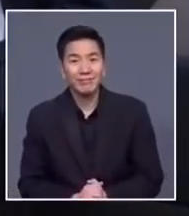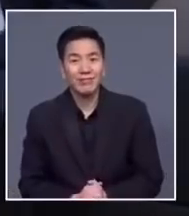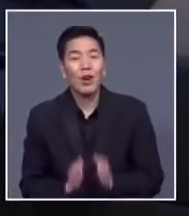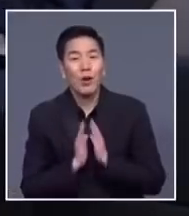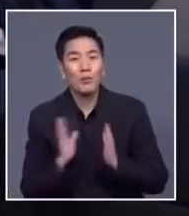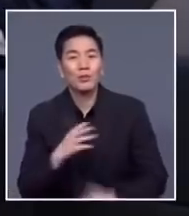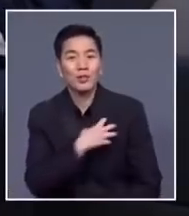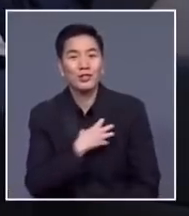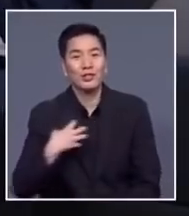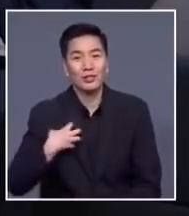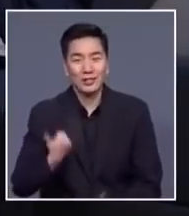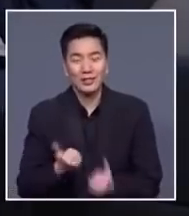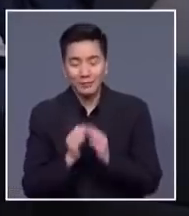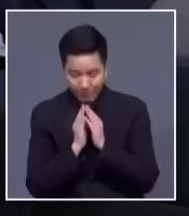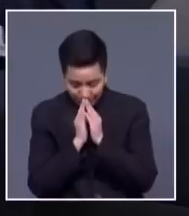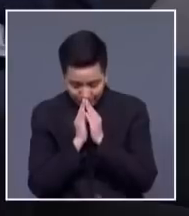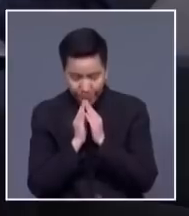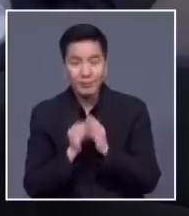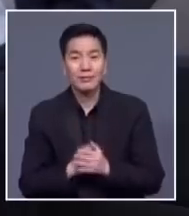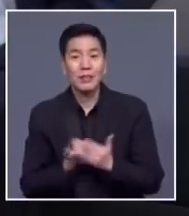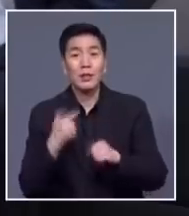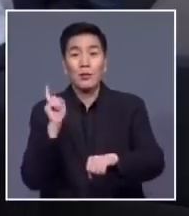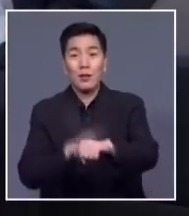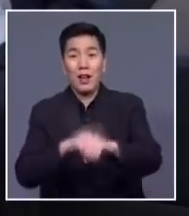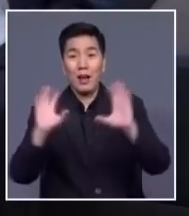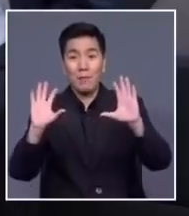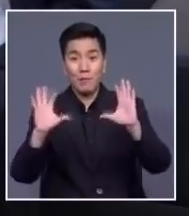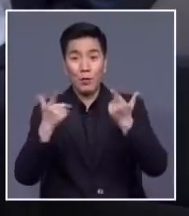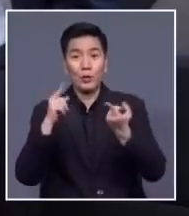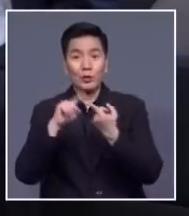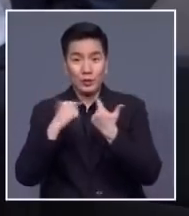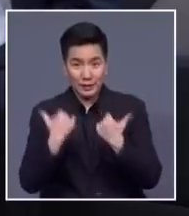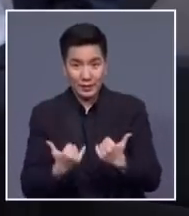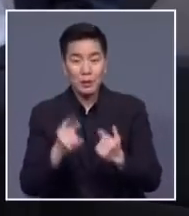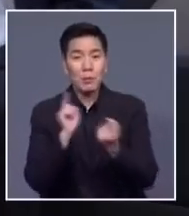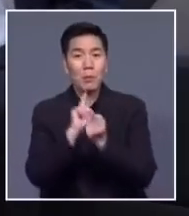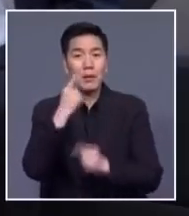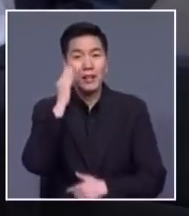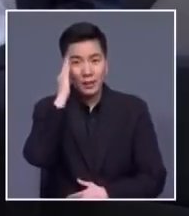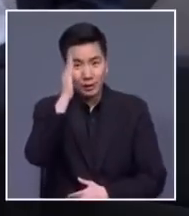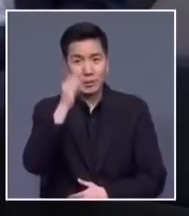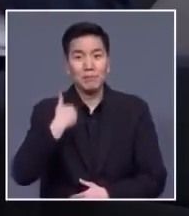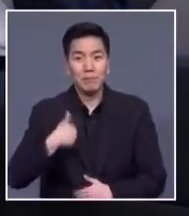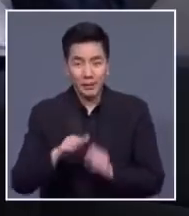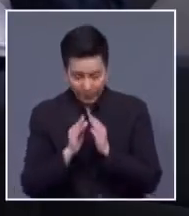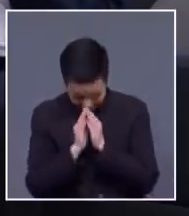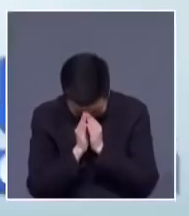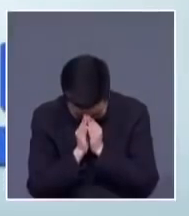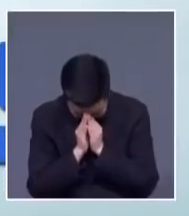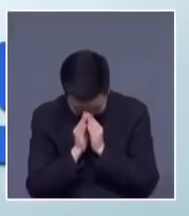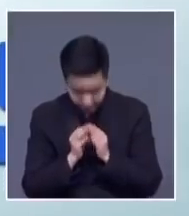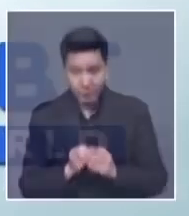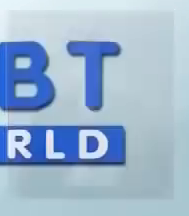ขอบพระคุณท่านทูตเป็นอย่างสูงนะครับ ครับยินดีครับ หมดเวลาของรายการเดินหน้าประเทศไทยแล้วนะครับพบกันใหม่โอกาสหน้าวันนี้สวัสดีครับ